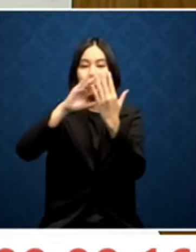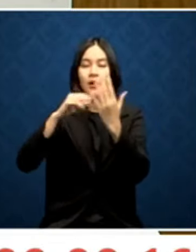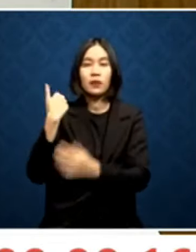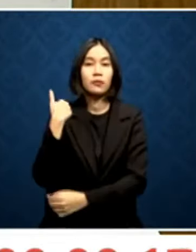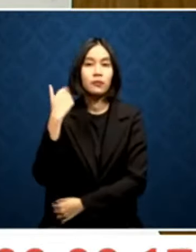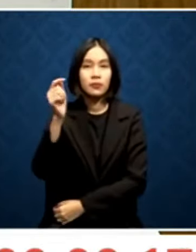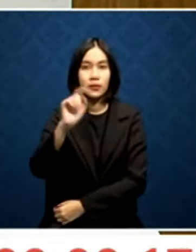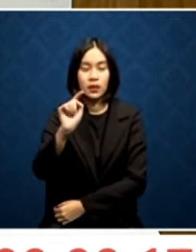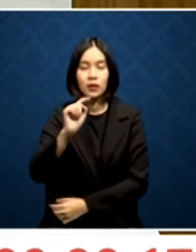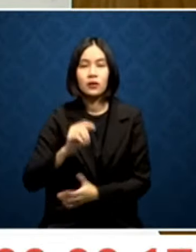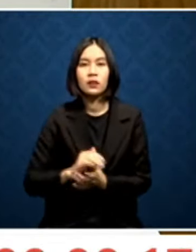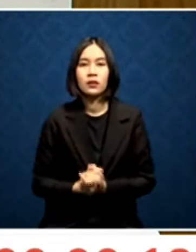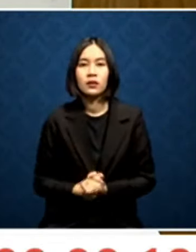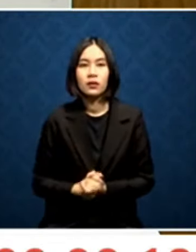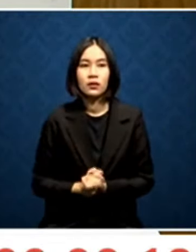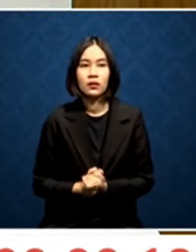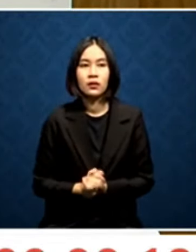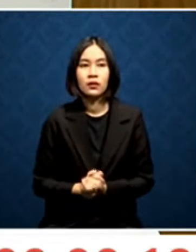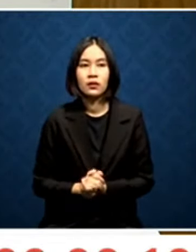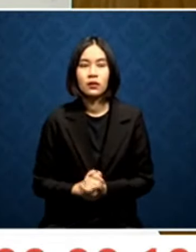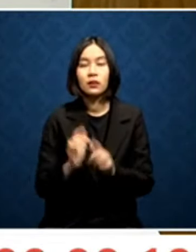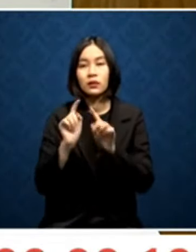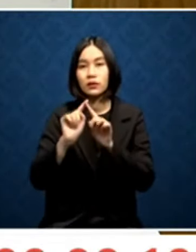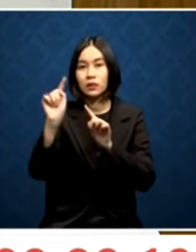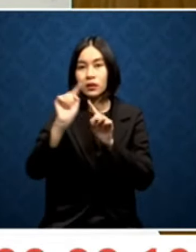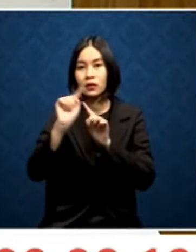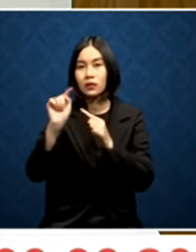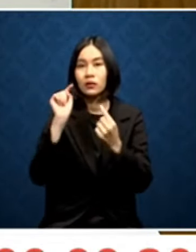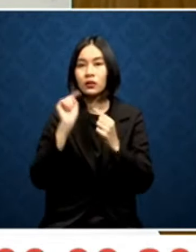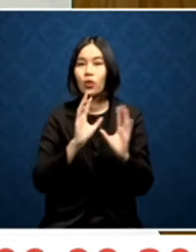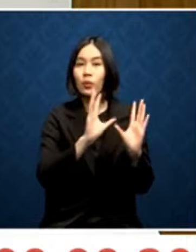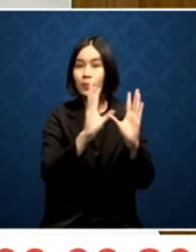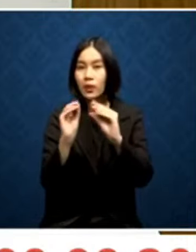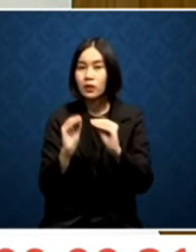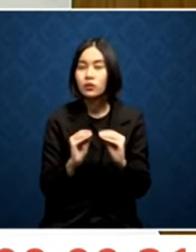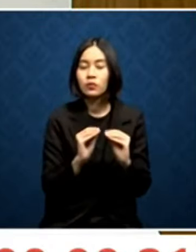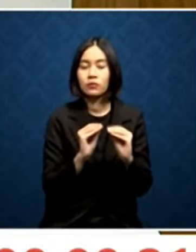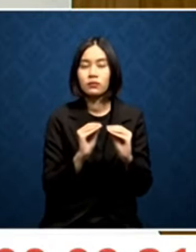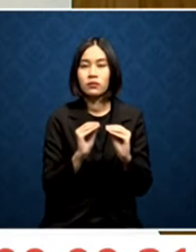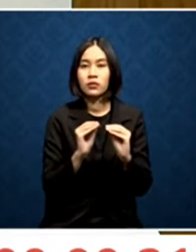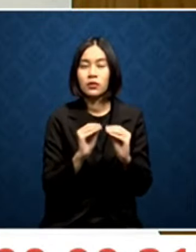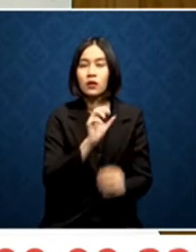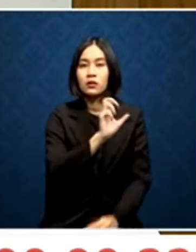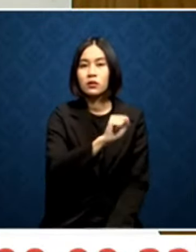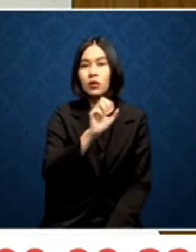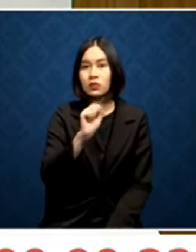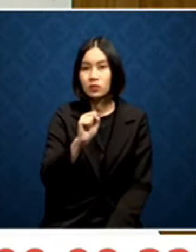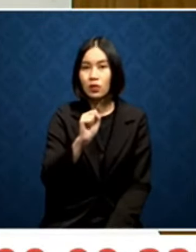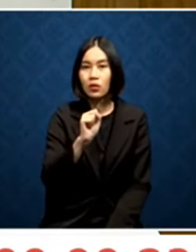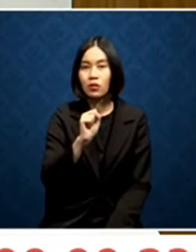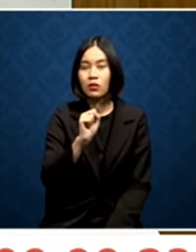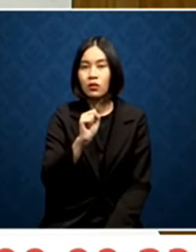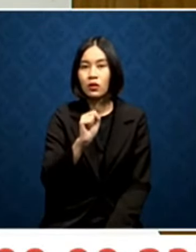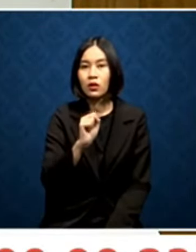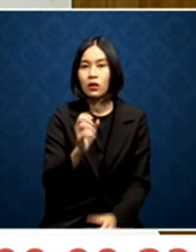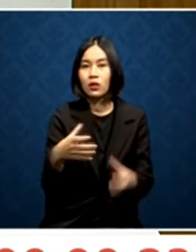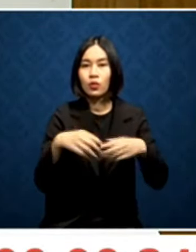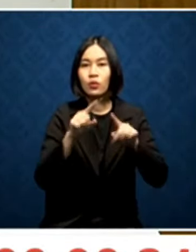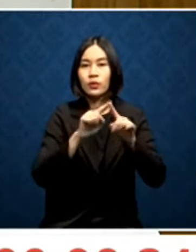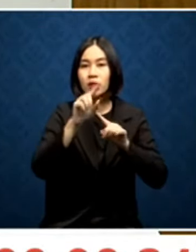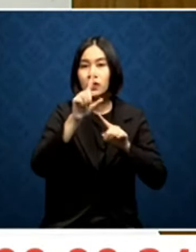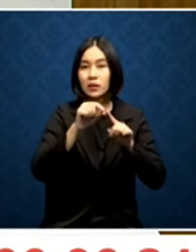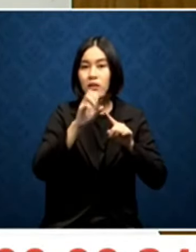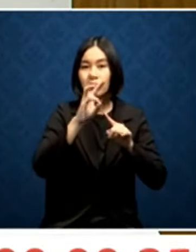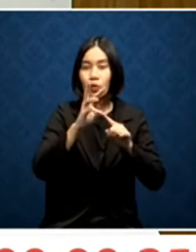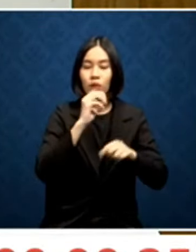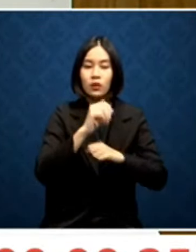ครับส่วนที่ข้อแรกนะครับในการคราวประชุมกันของสภาผู้แทนราษฎรชุดที่26นะครับ